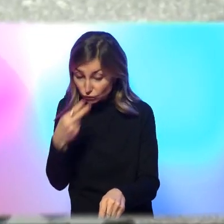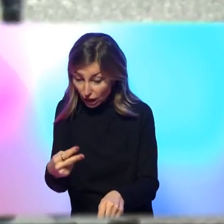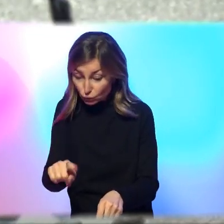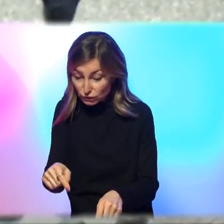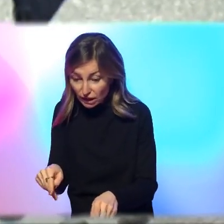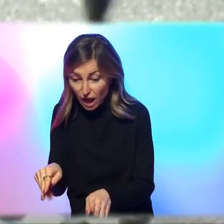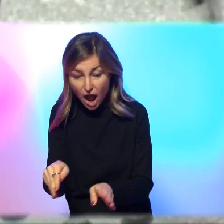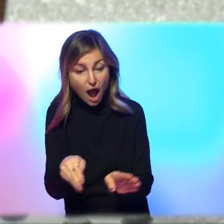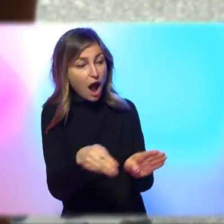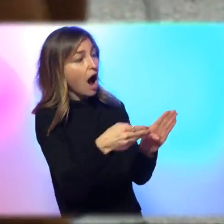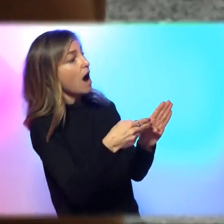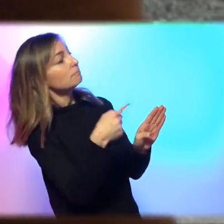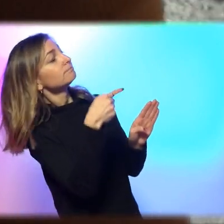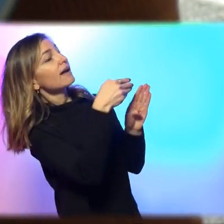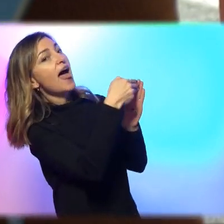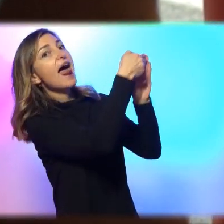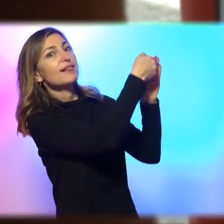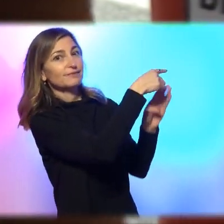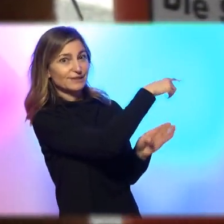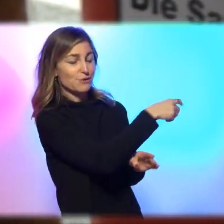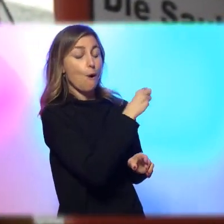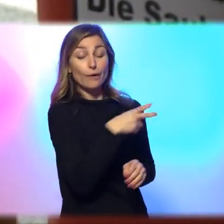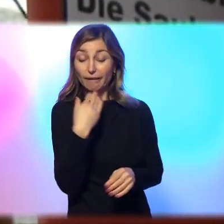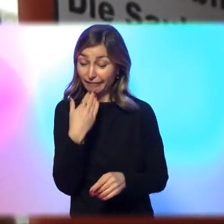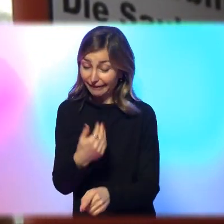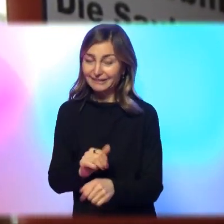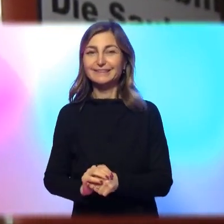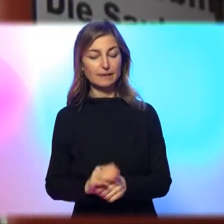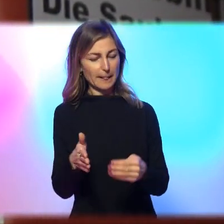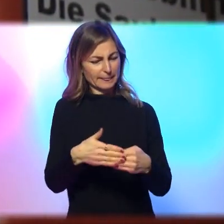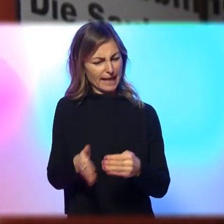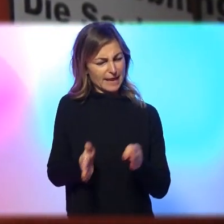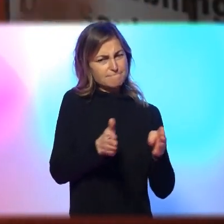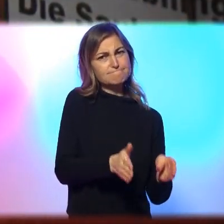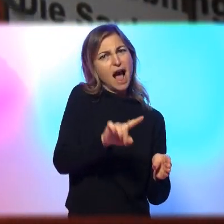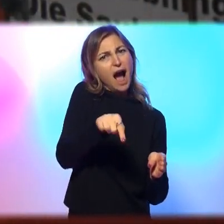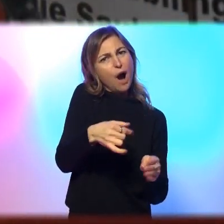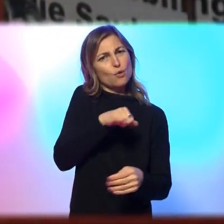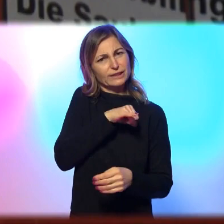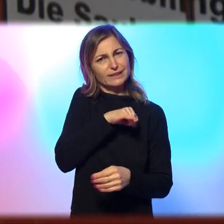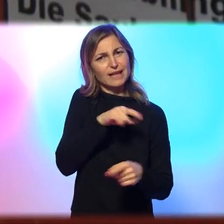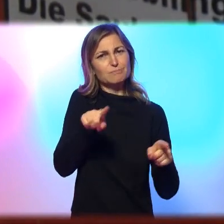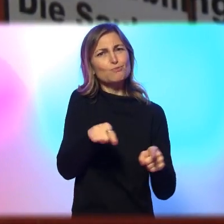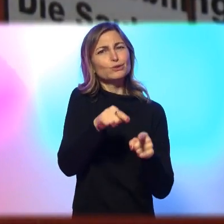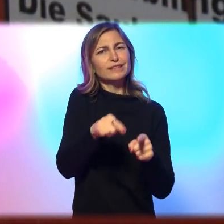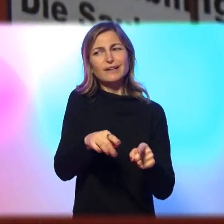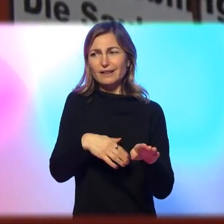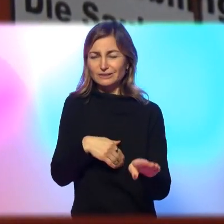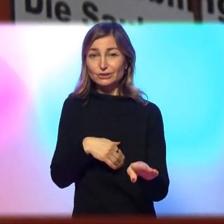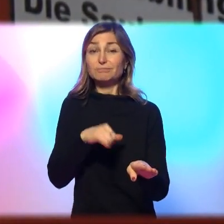nun dann schauen wir Elfie an. Dieser daneben ist auch ziemlich